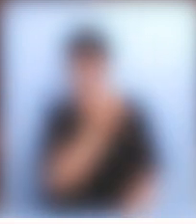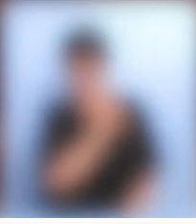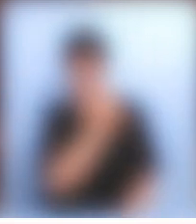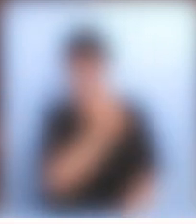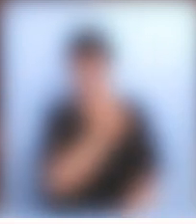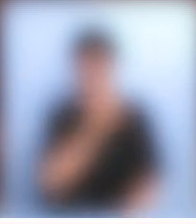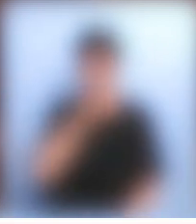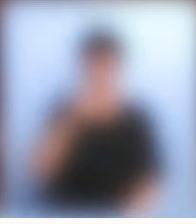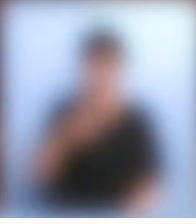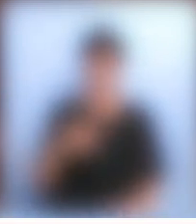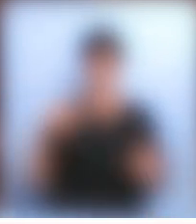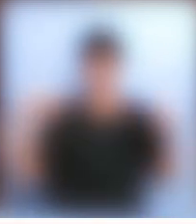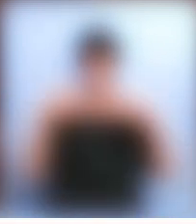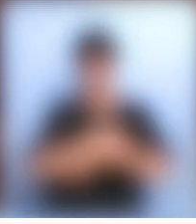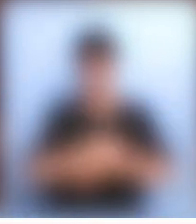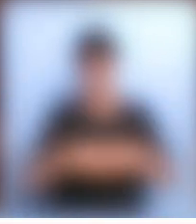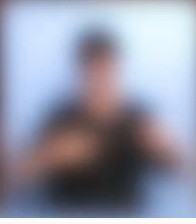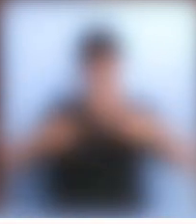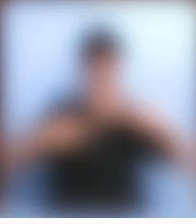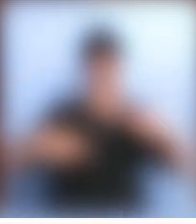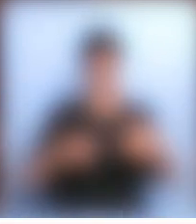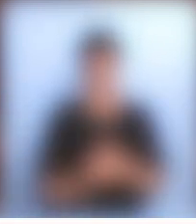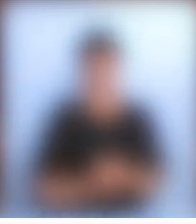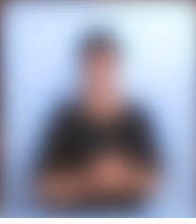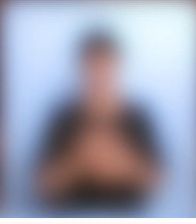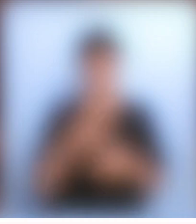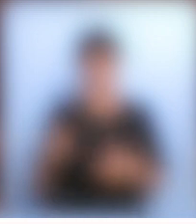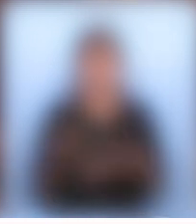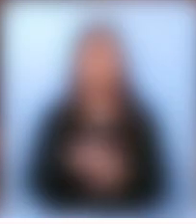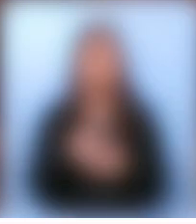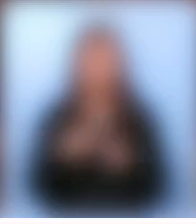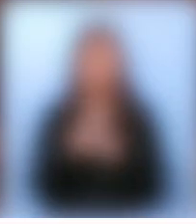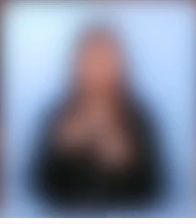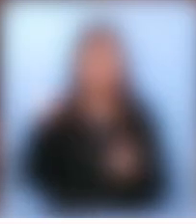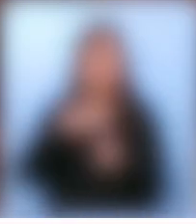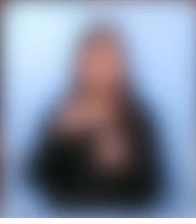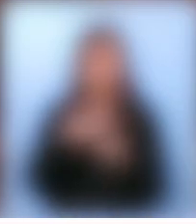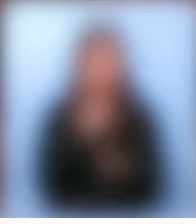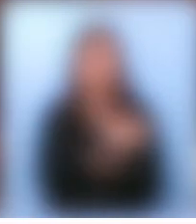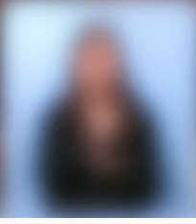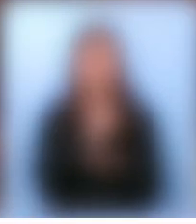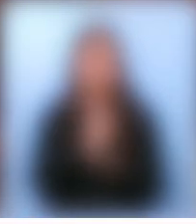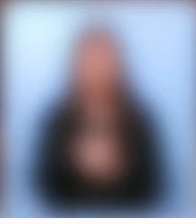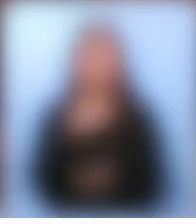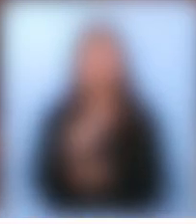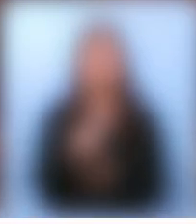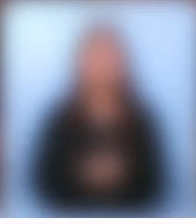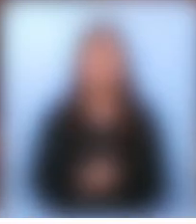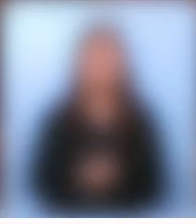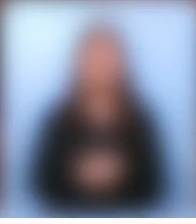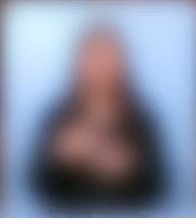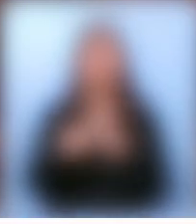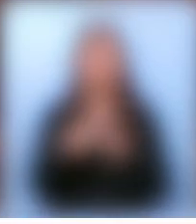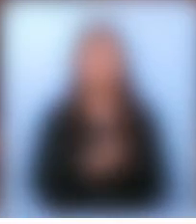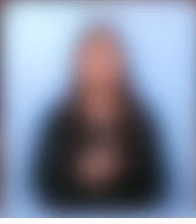佢當然係偏離佢個約章啦。因為佢約章佢公共目的及使命係乜嘢咧 ？A 第一咧就係